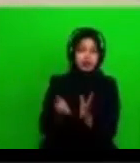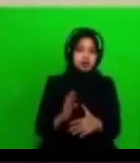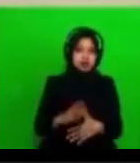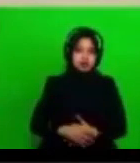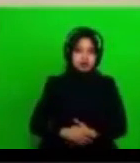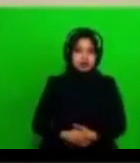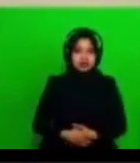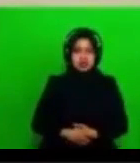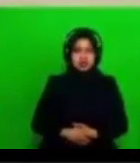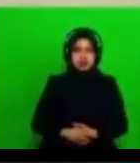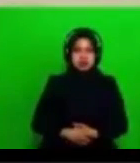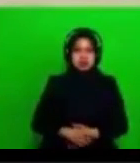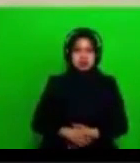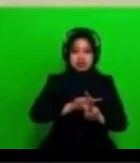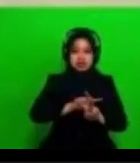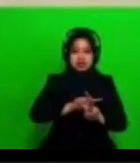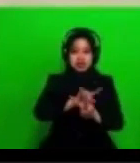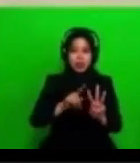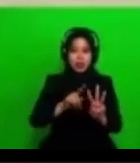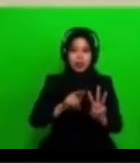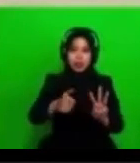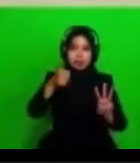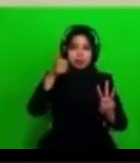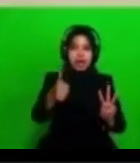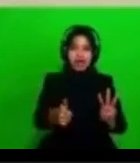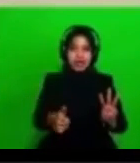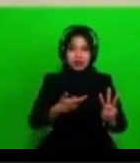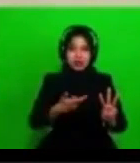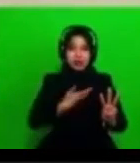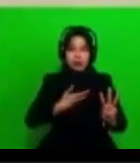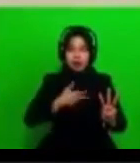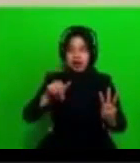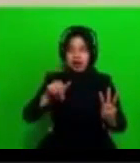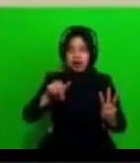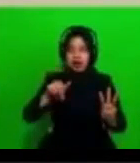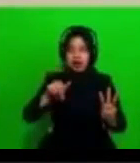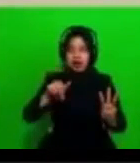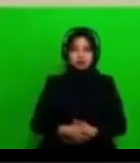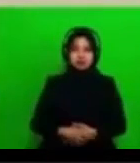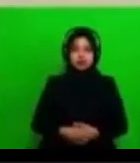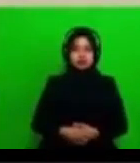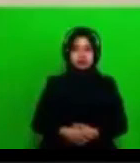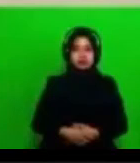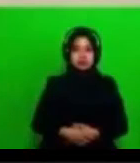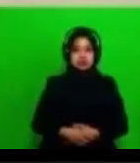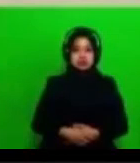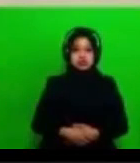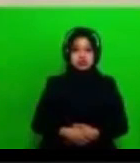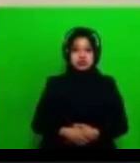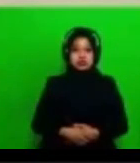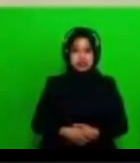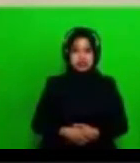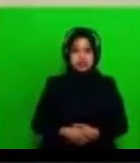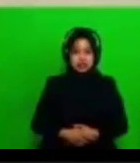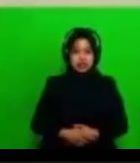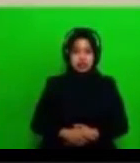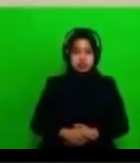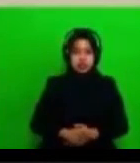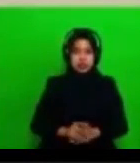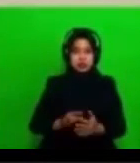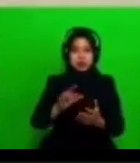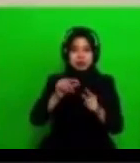Iya. Pengen tadi ada 3 penanya terpilih juga. Betul. Ya. Pengen lagi. Betul. Nih. Betul. Gimana lagi dong? Nih? Kita baca pantun.